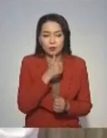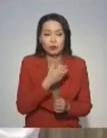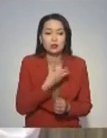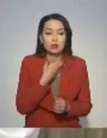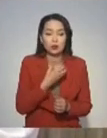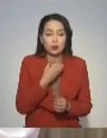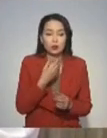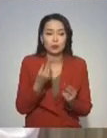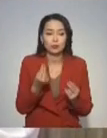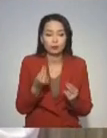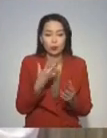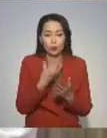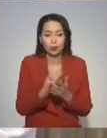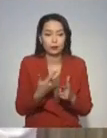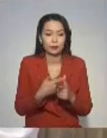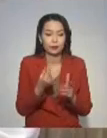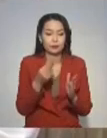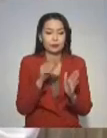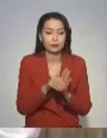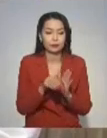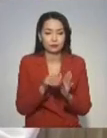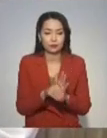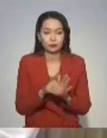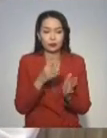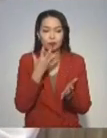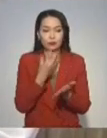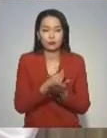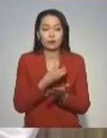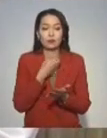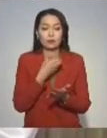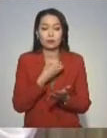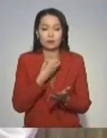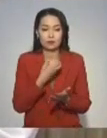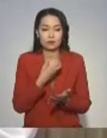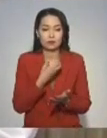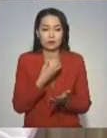сақтандыру қорына өзінің атынан ай сайын төлем жасап тұрып, өзін сақтандырылған